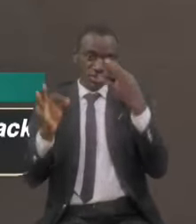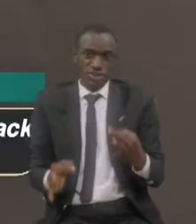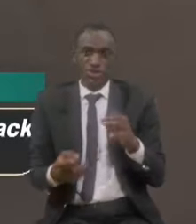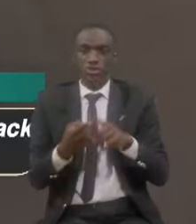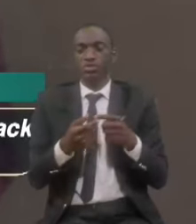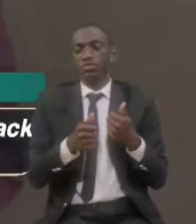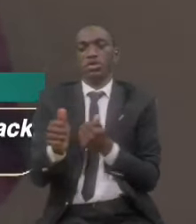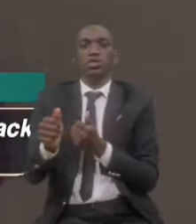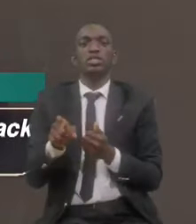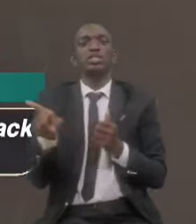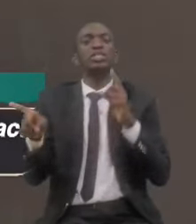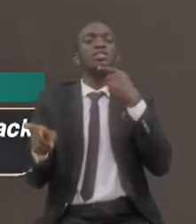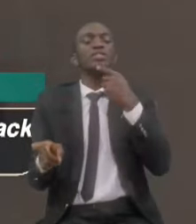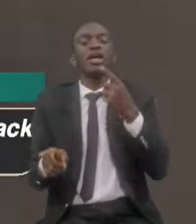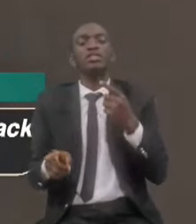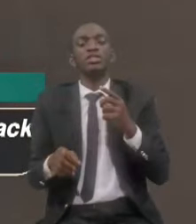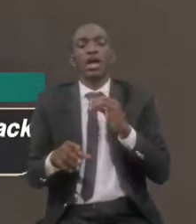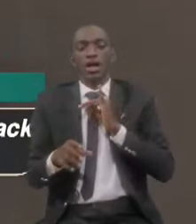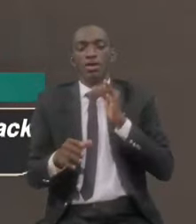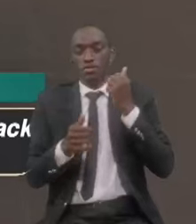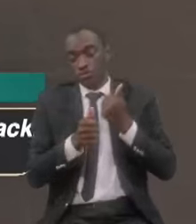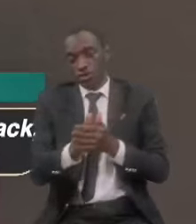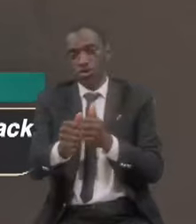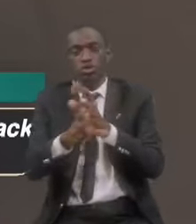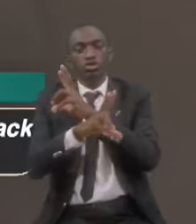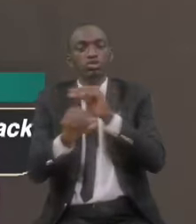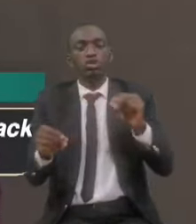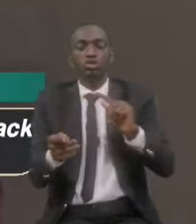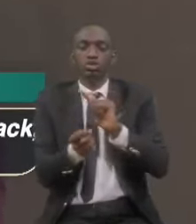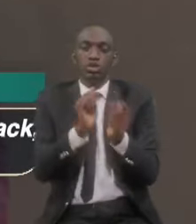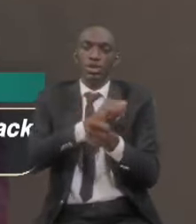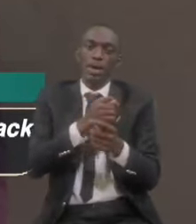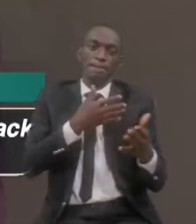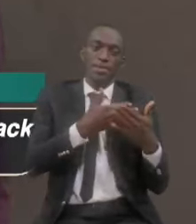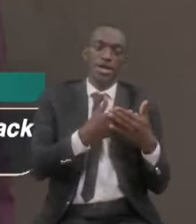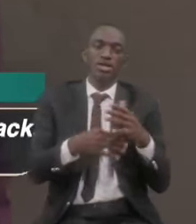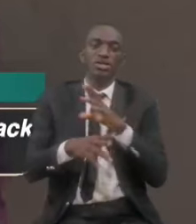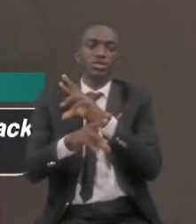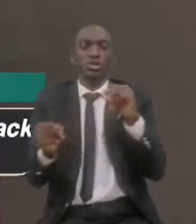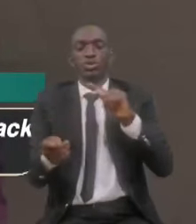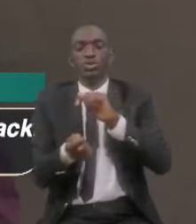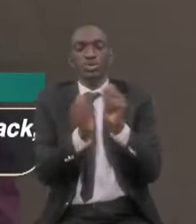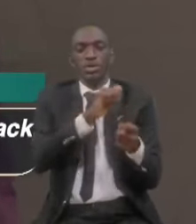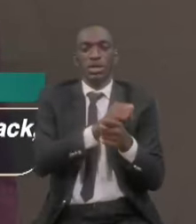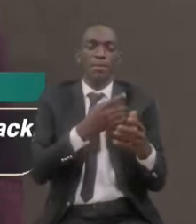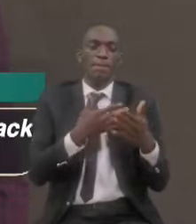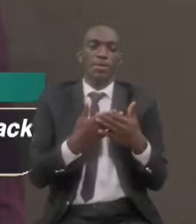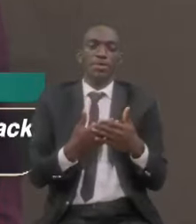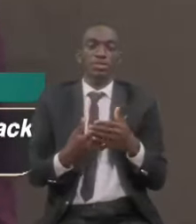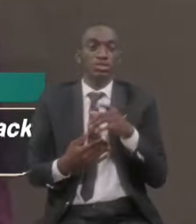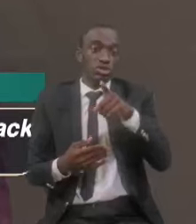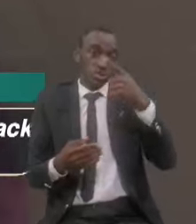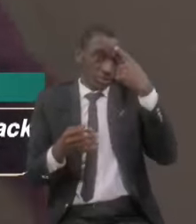de retour, point de retour. Quand tu prends ta décision, nuit et jour, saison sèche ou